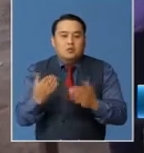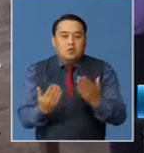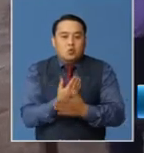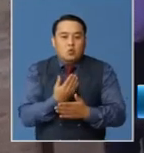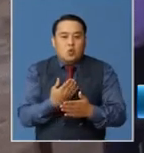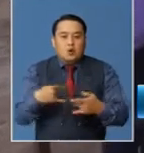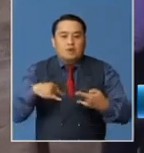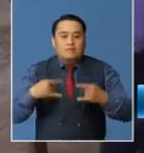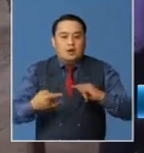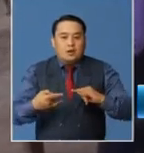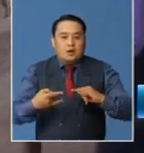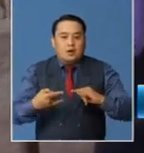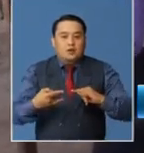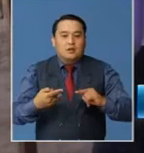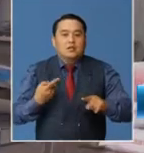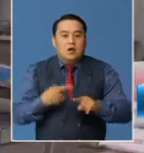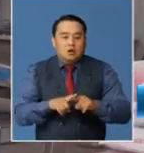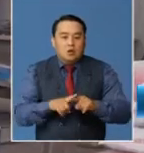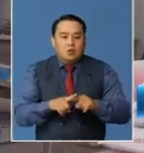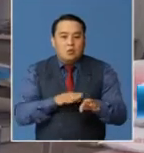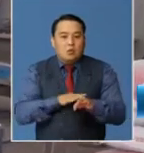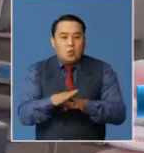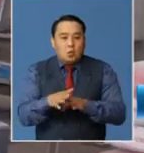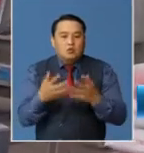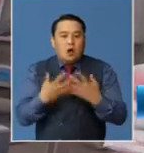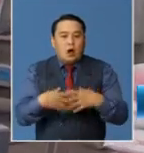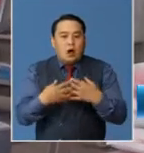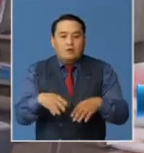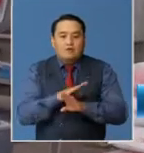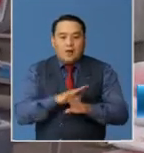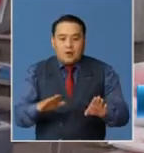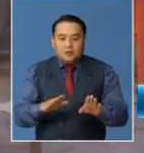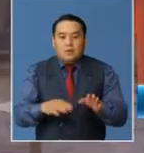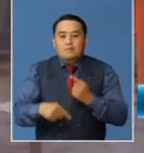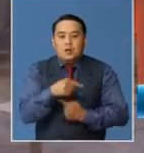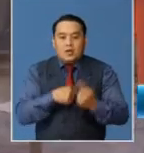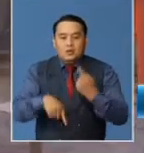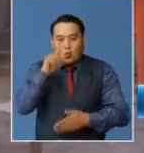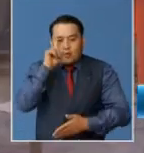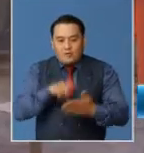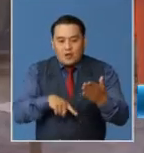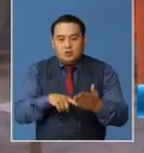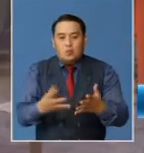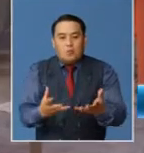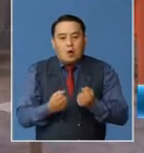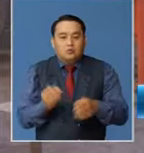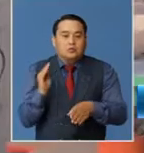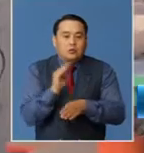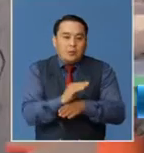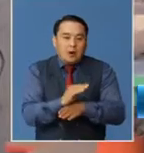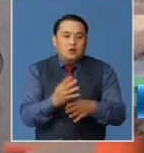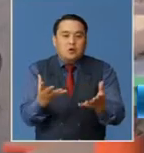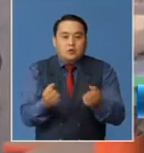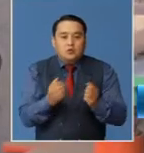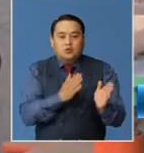современных лего-кирпичей. Пока технология не полностью автоматизирована, но предприниматель уверен, что с получением доходов они